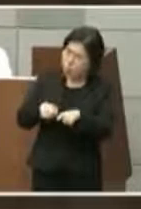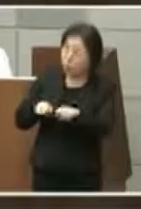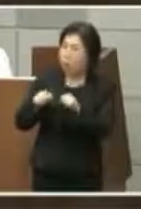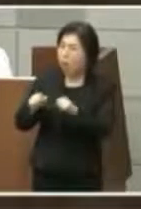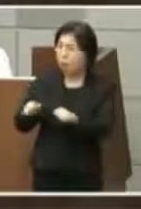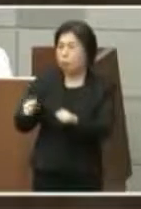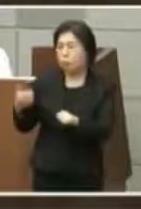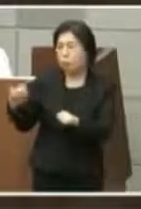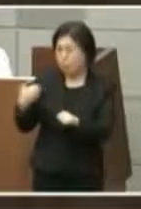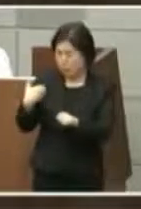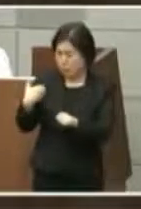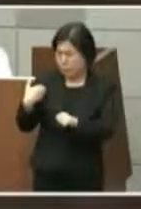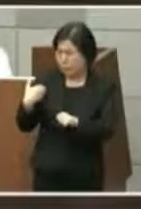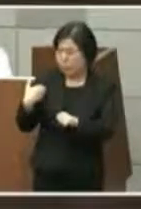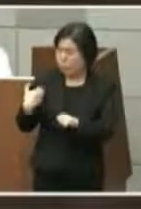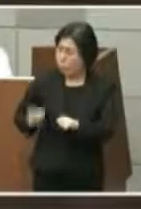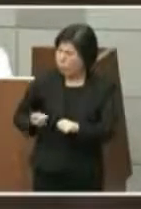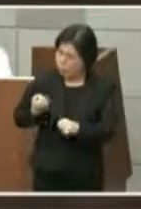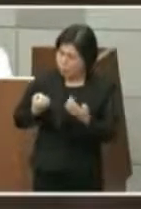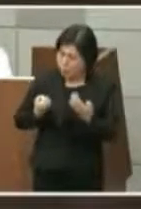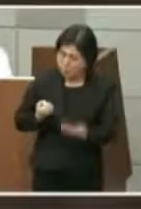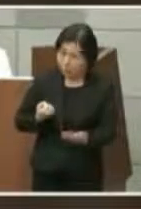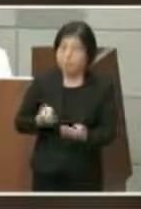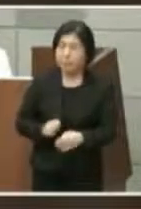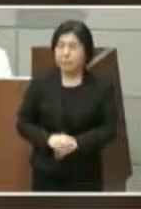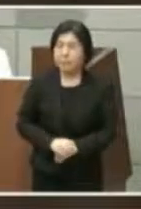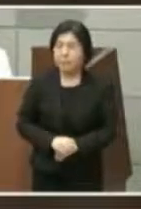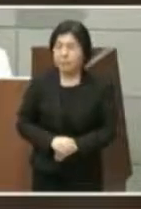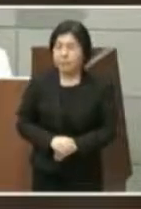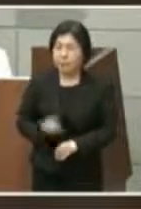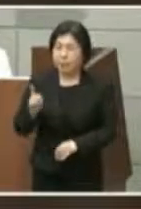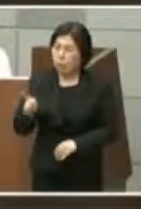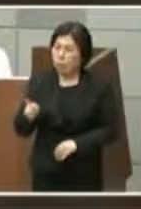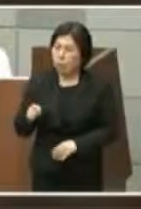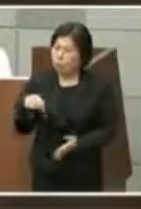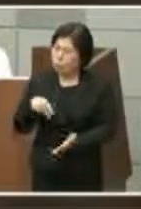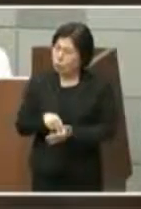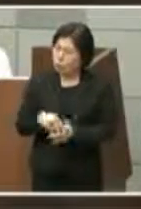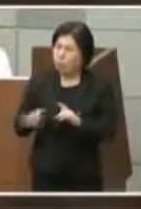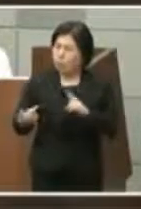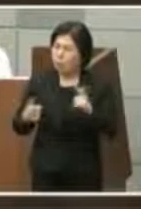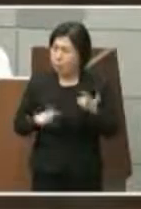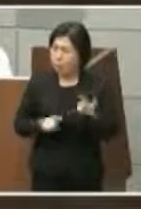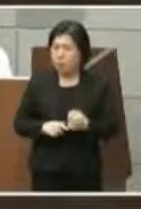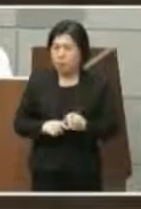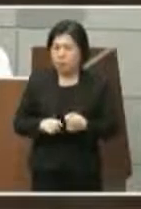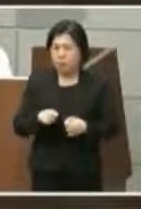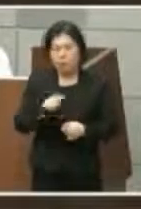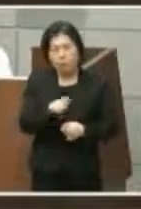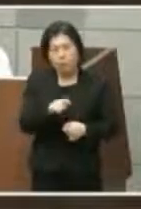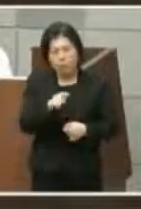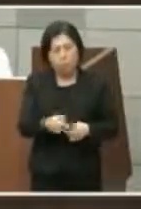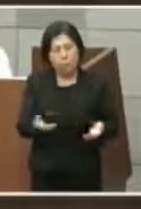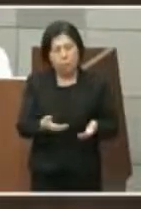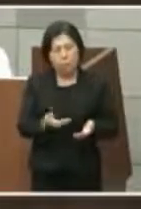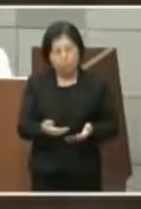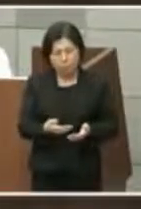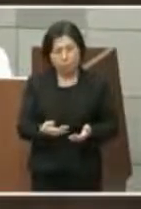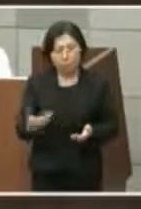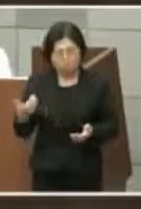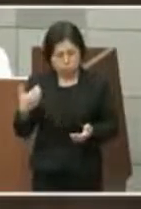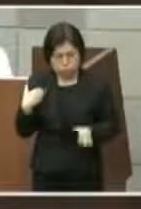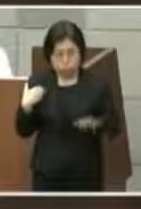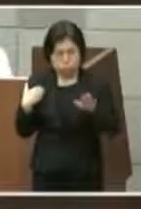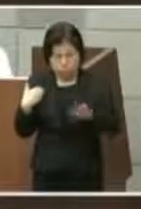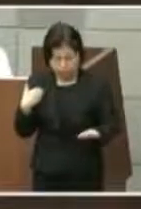行う責任を負っているのでしょうか。そのような立場にないものを、あたかもそのような職責がある